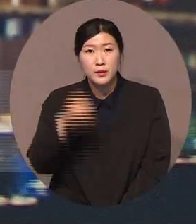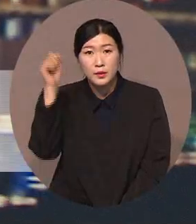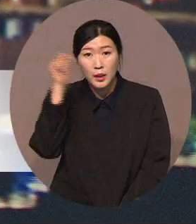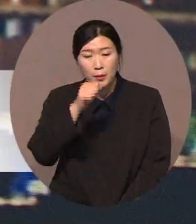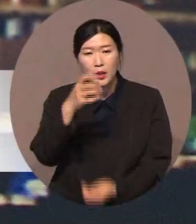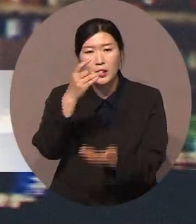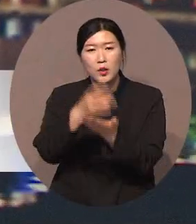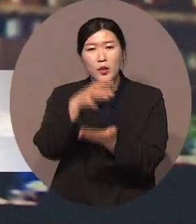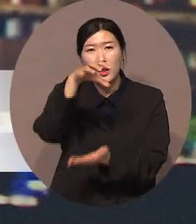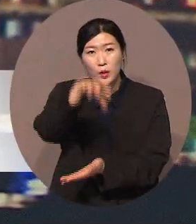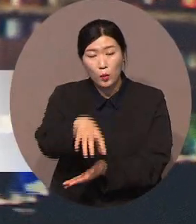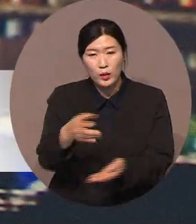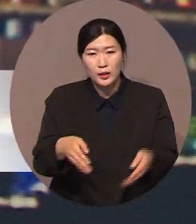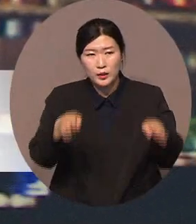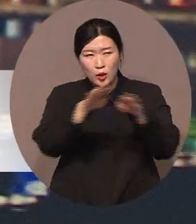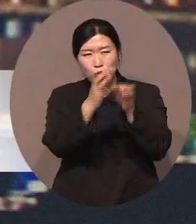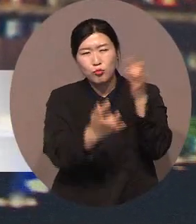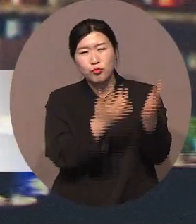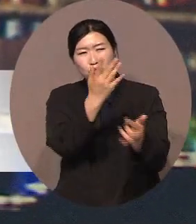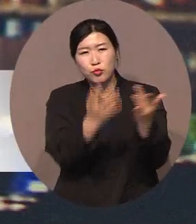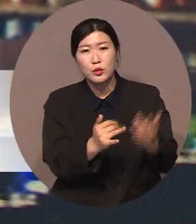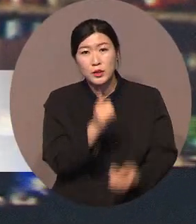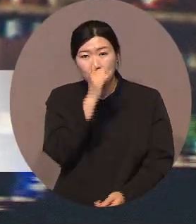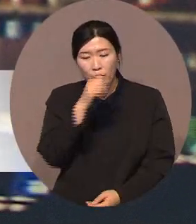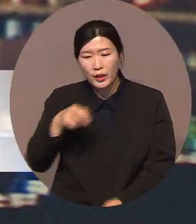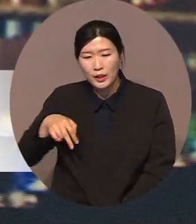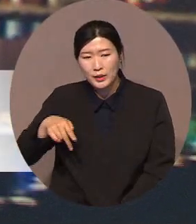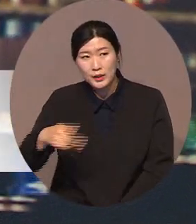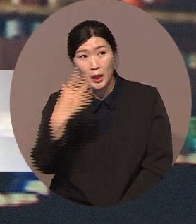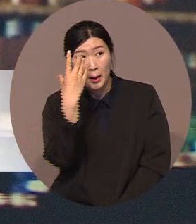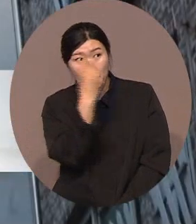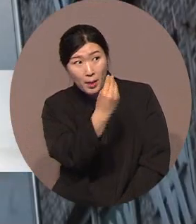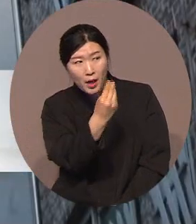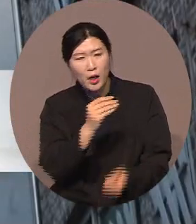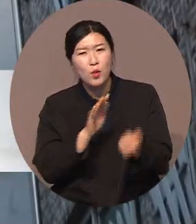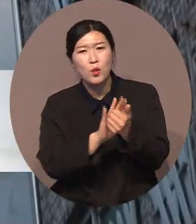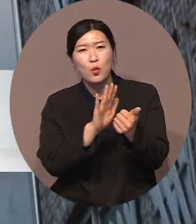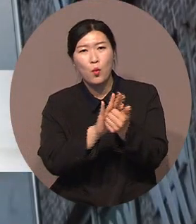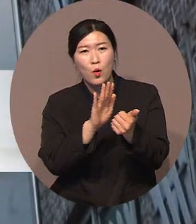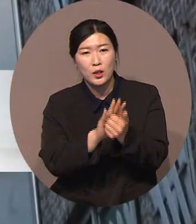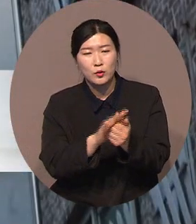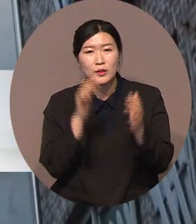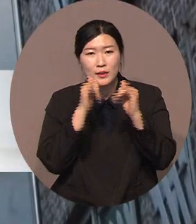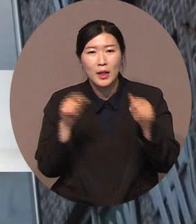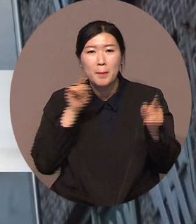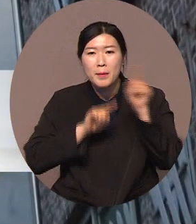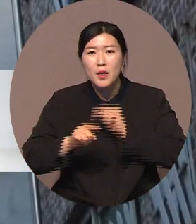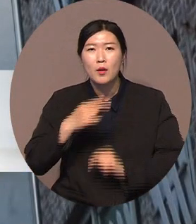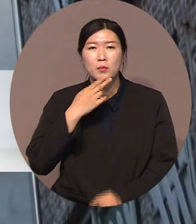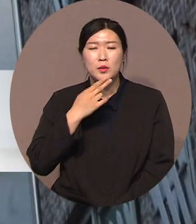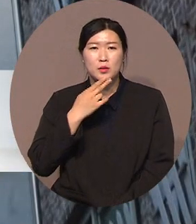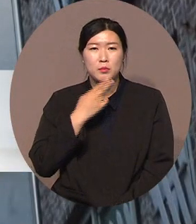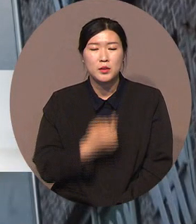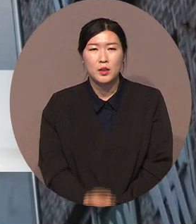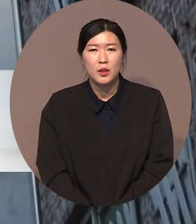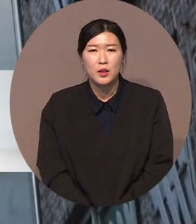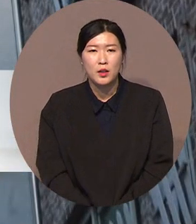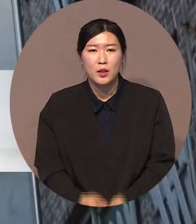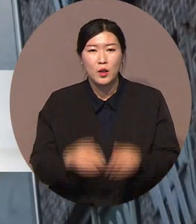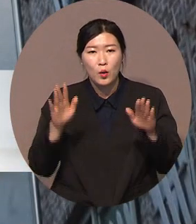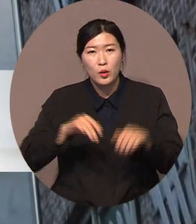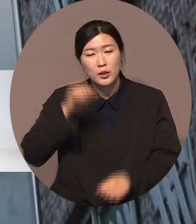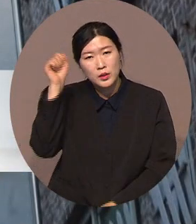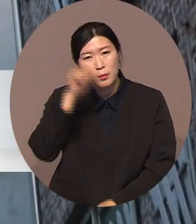새벽 시간 천안에 한 오피스텔에서 불이 났지만 지나가던 행인의 발 빠른 대처로 인명피해를 막았습니다 오늘